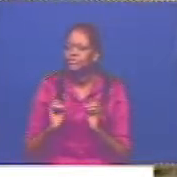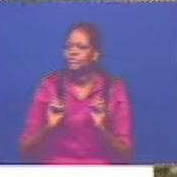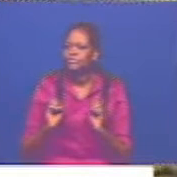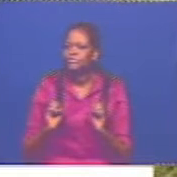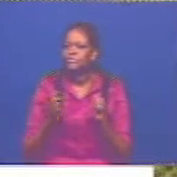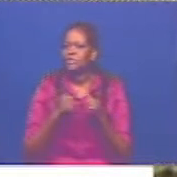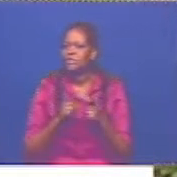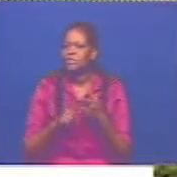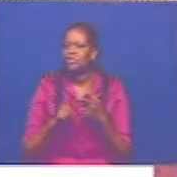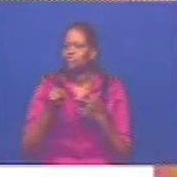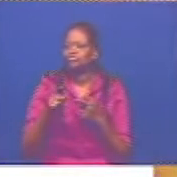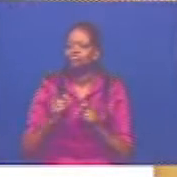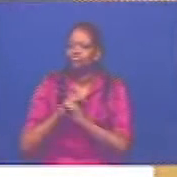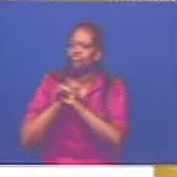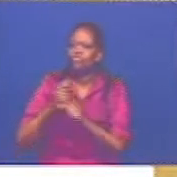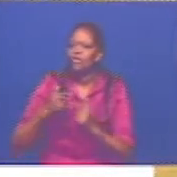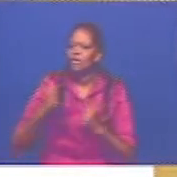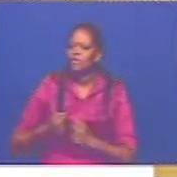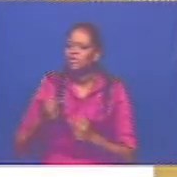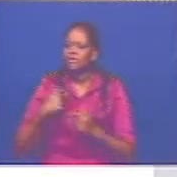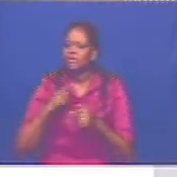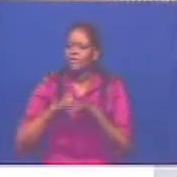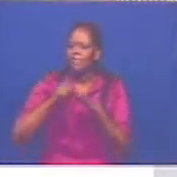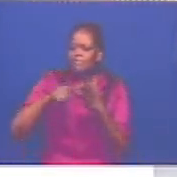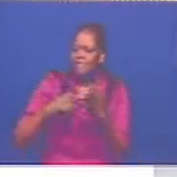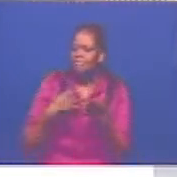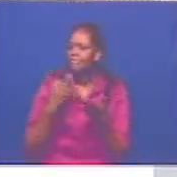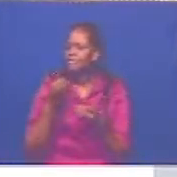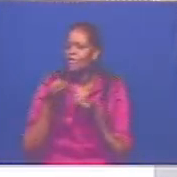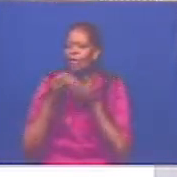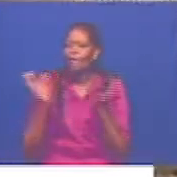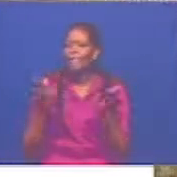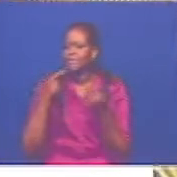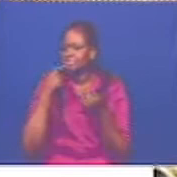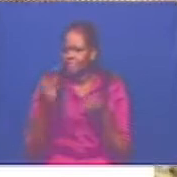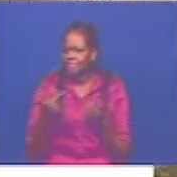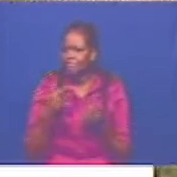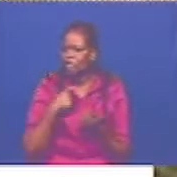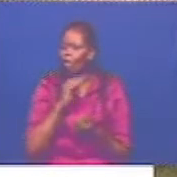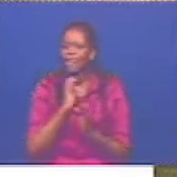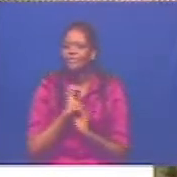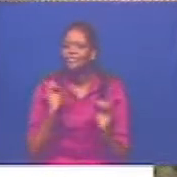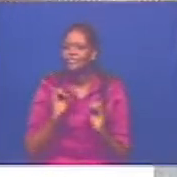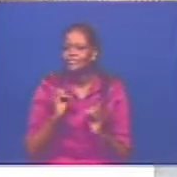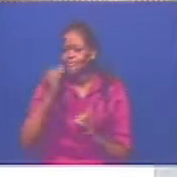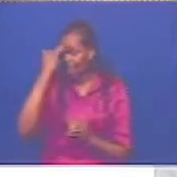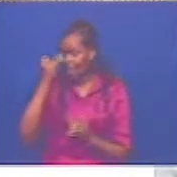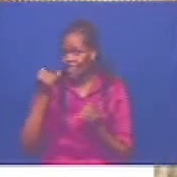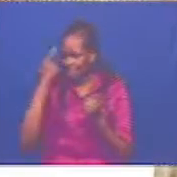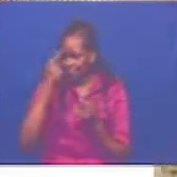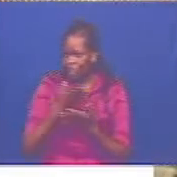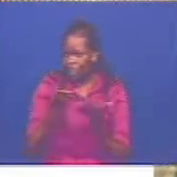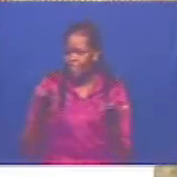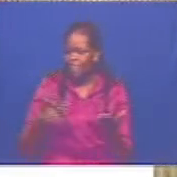lazizi wa roho yangu. Nikikosea usinifiche, niweke wazi usilalamike. Kwa ajili yako